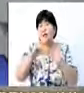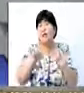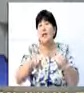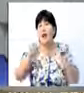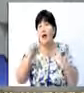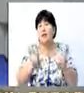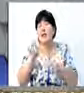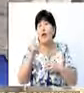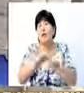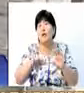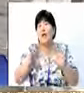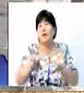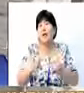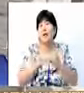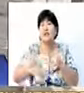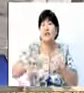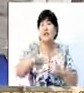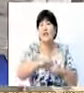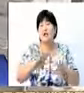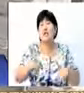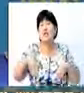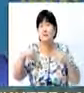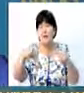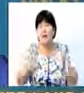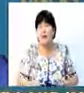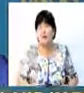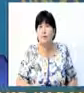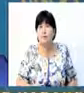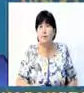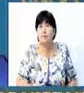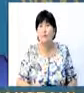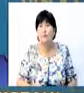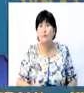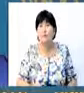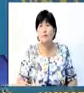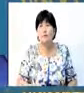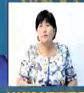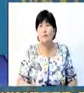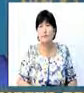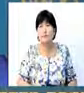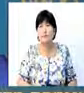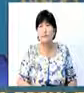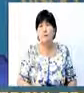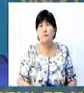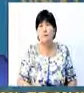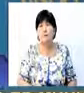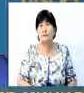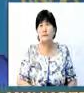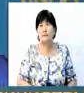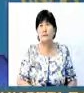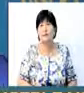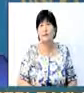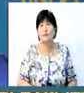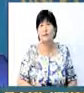арнайы өндіріс алаңынан жер телімі де берілді. Сейчас мы именно упор на это сделаем, чтобы они себе создали